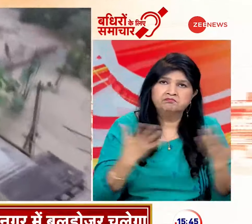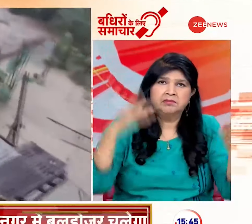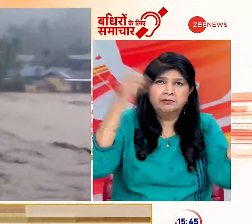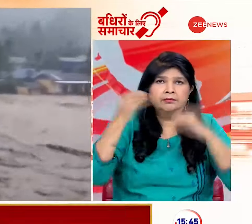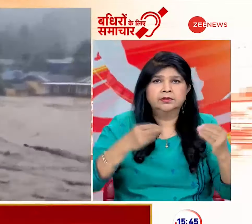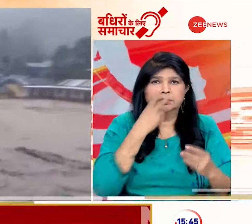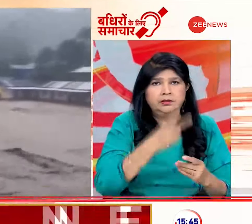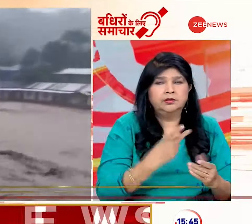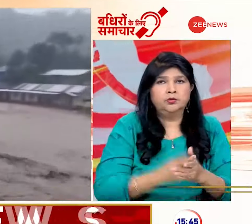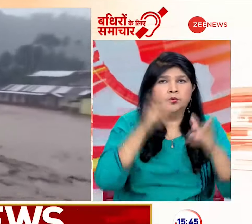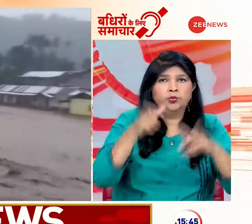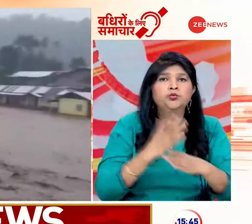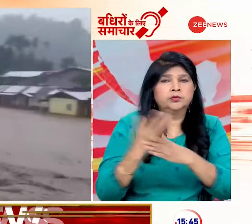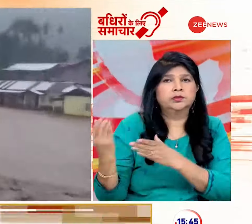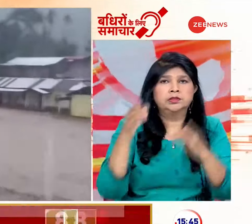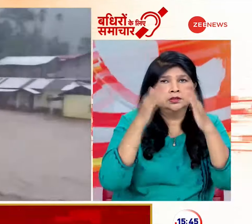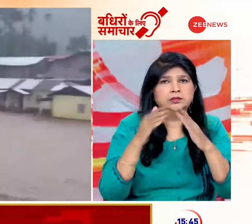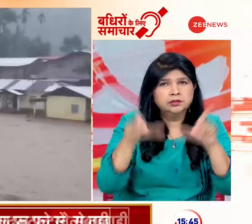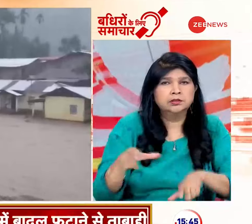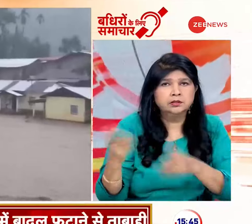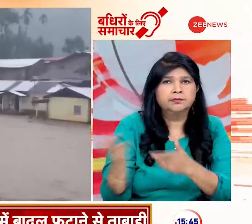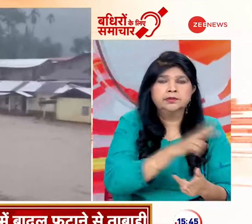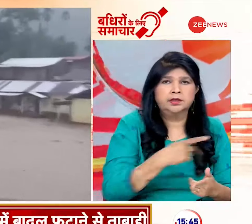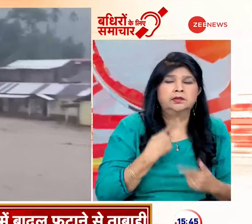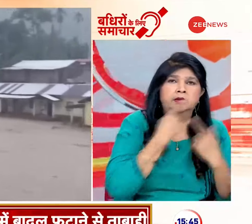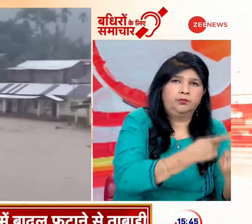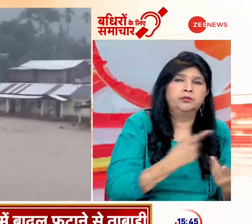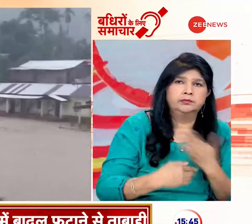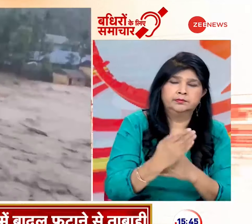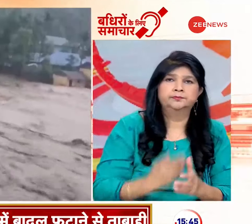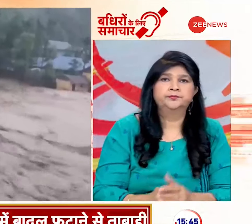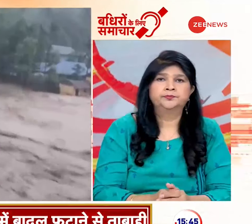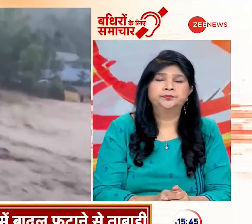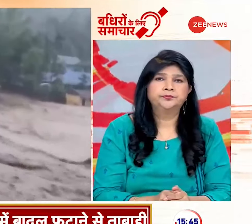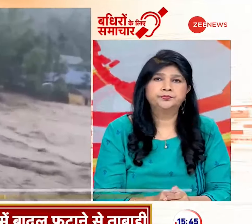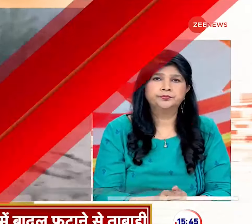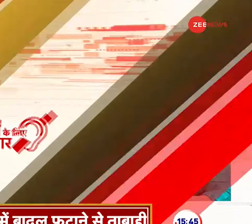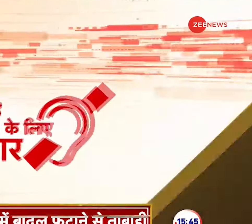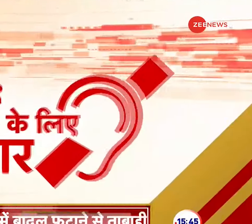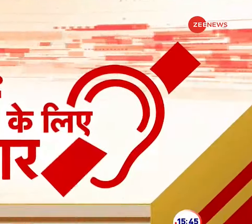भारी बारिश को देखते हुए लोगों को सुरक्षित जगहों पर जाने की सलाह दी गई है।